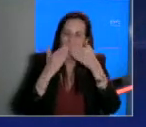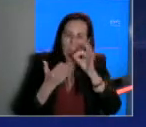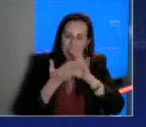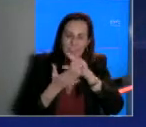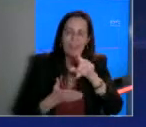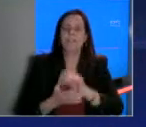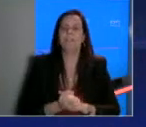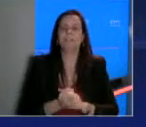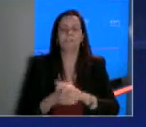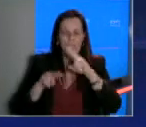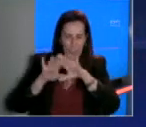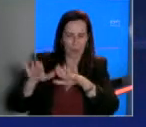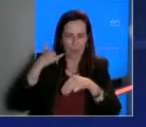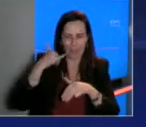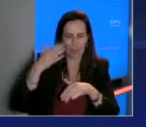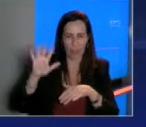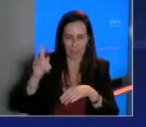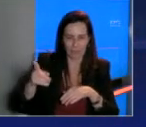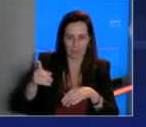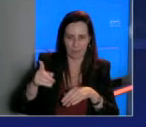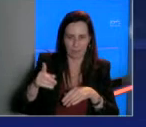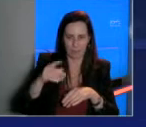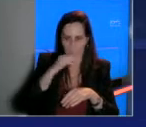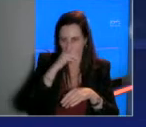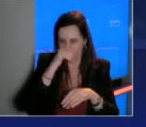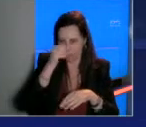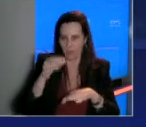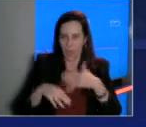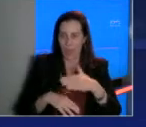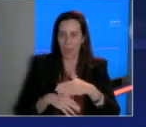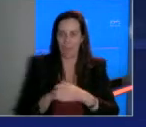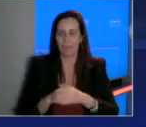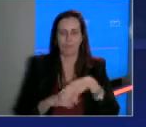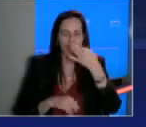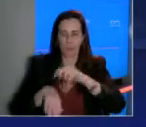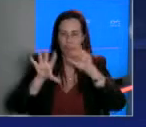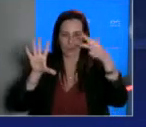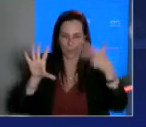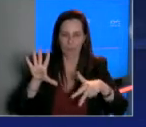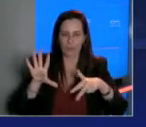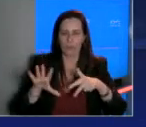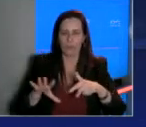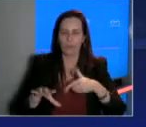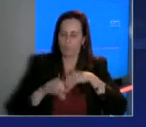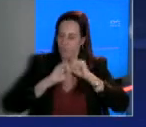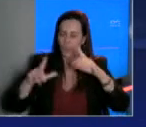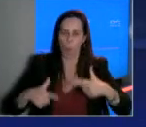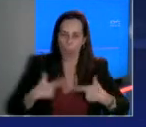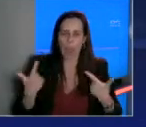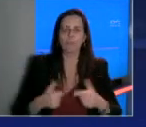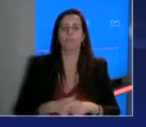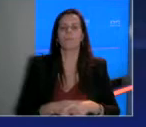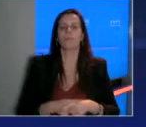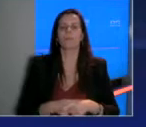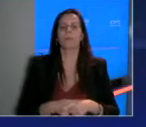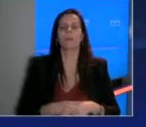קוזין, ערוץ כנסת. תישאר על הקו, אולי נצטרך אותך אחרי יעלון ולפיד בשעה 8:30, שאנחנו נעביר כמובן בשידור חי. אני